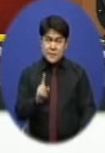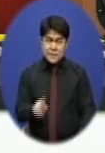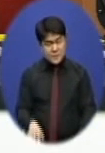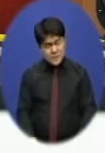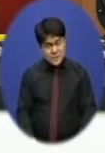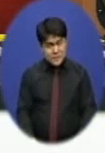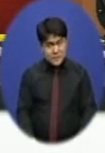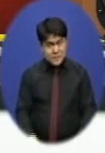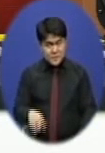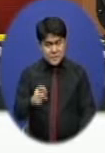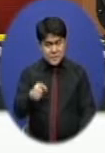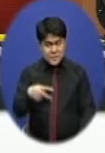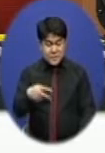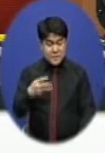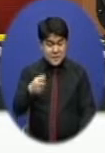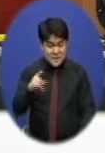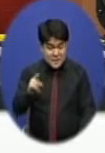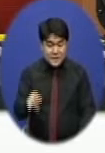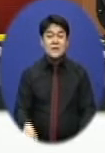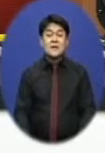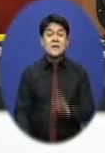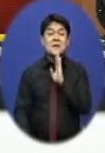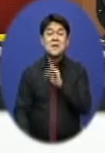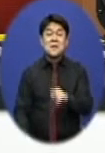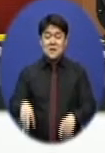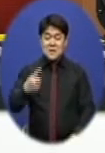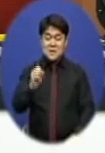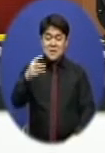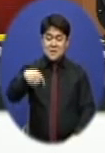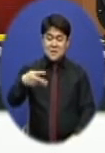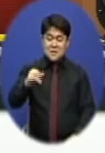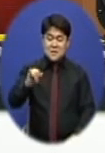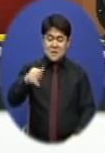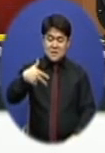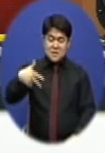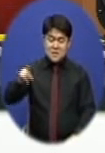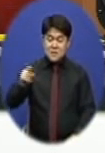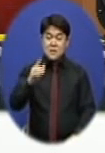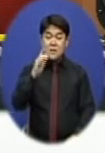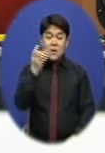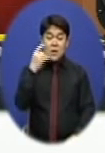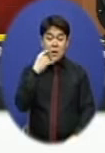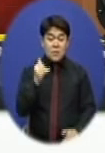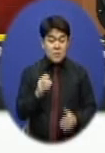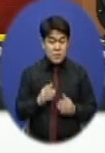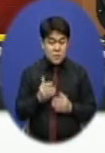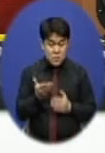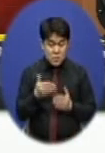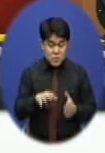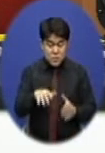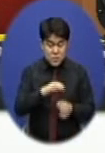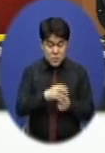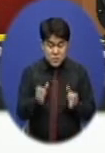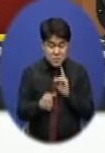송두리째 예 송두리째 예, 송두리째 아 그러셨군요 아 원래 아버님 고향이 경상도 아니세요 예